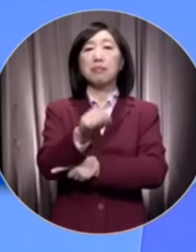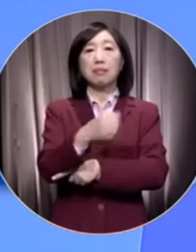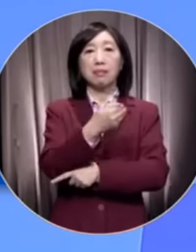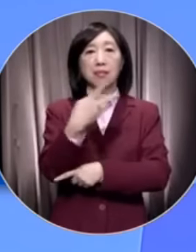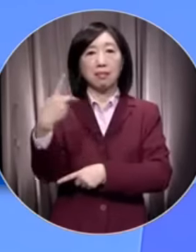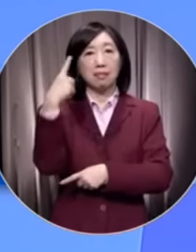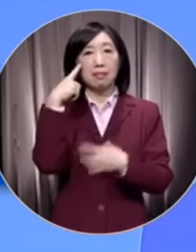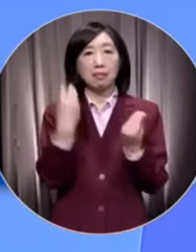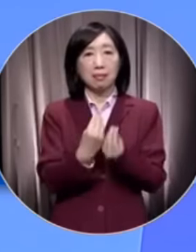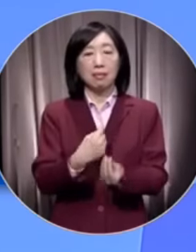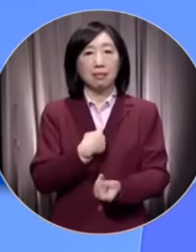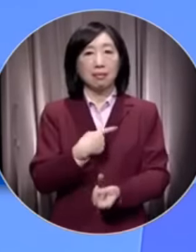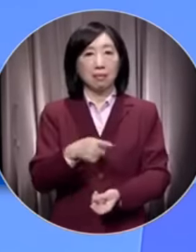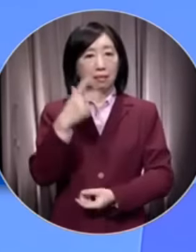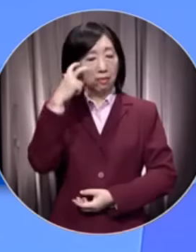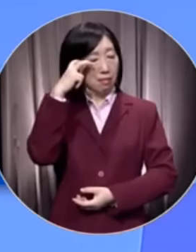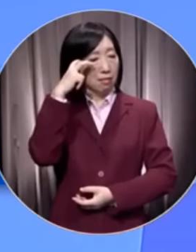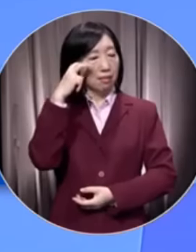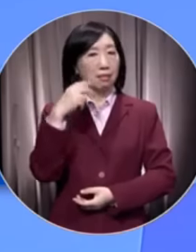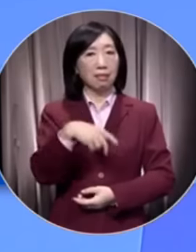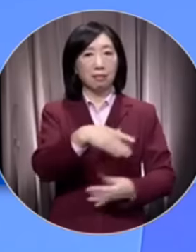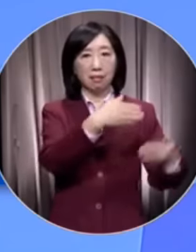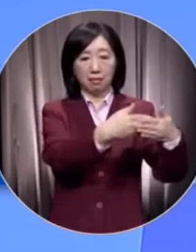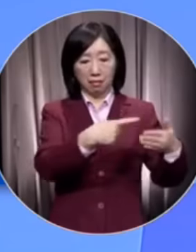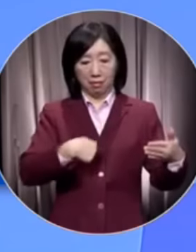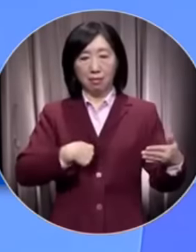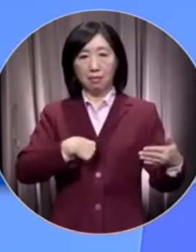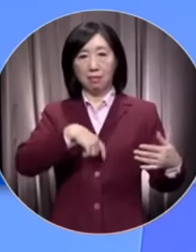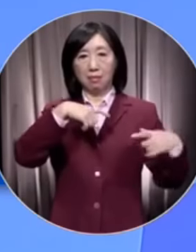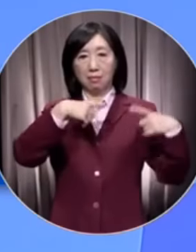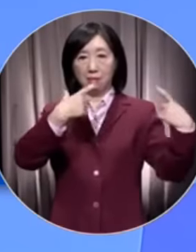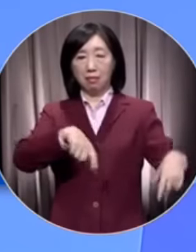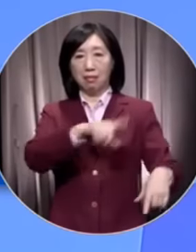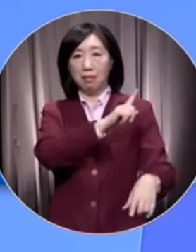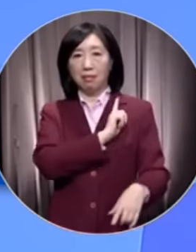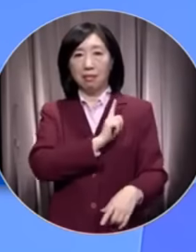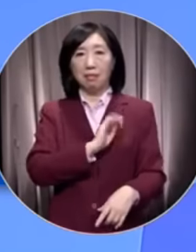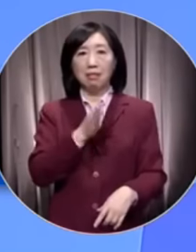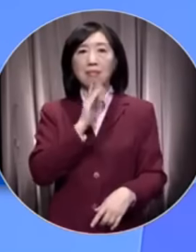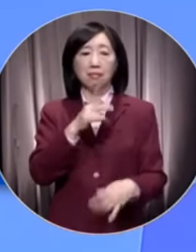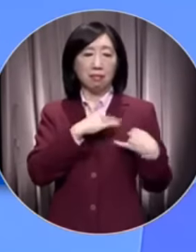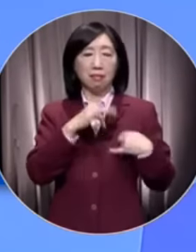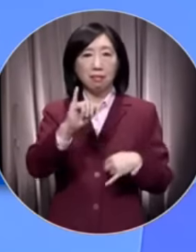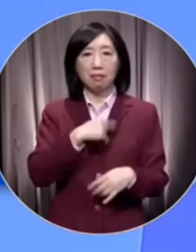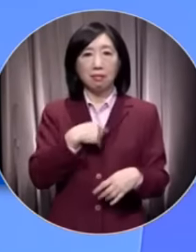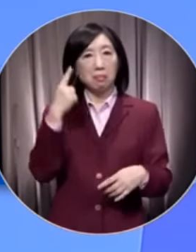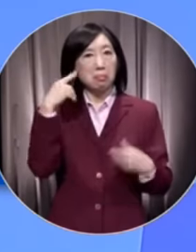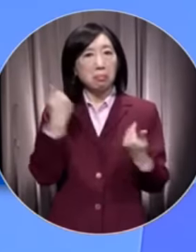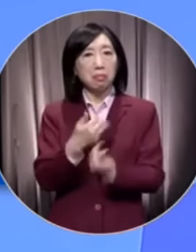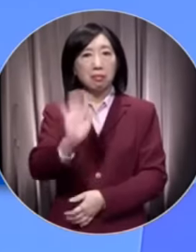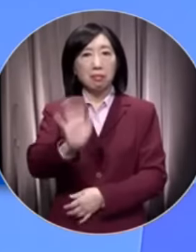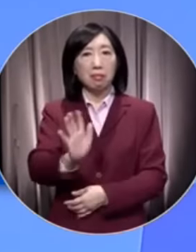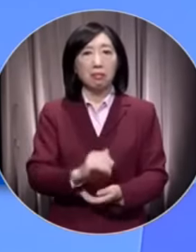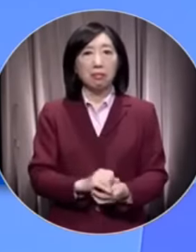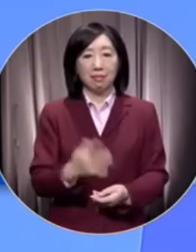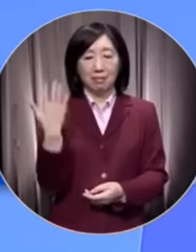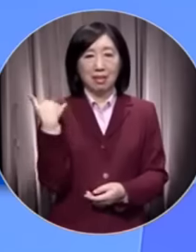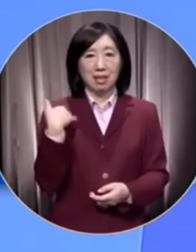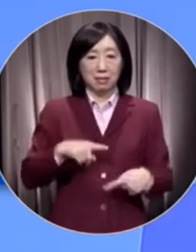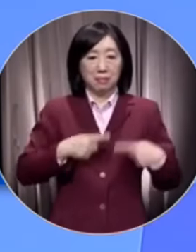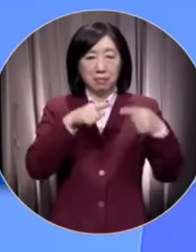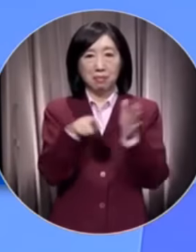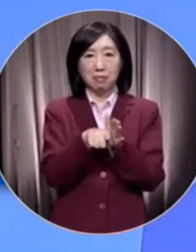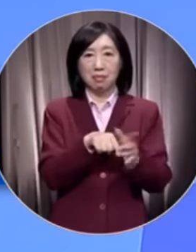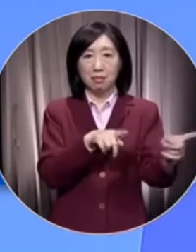识，坚持一中各表，而蔡主席不承认九二共识，在上一次的辩论会当中被逼急